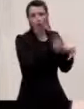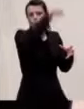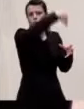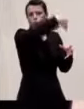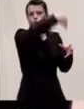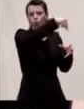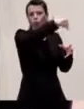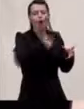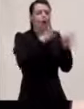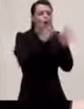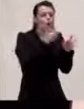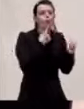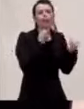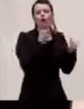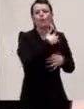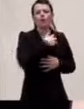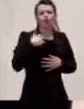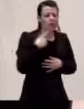forte